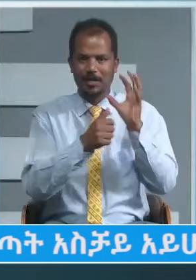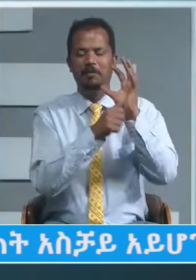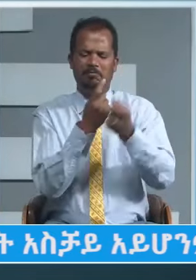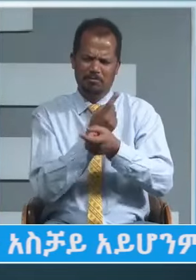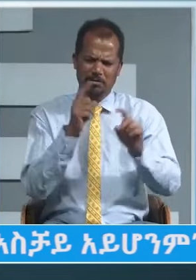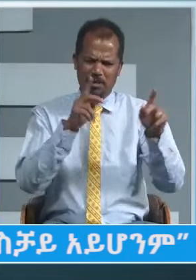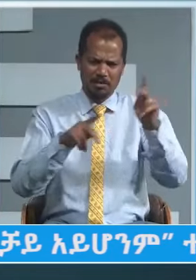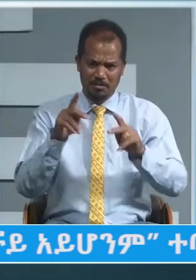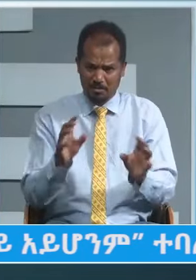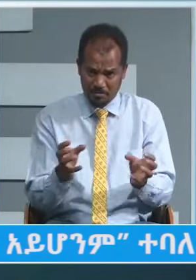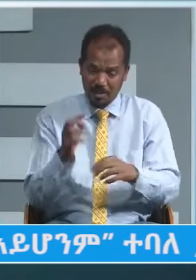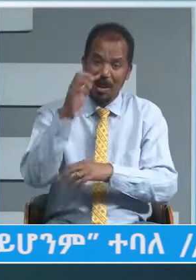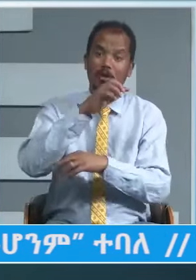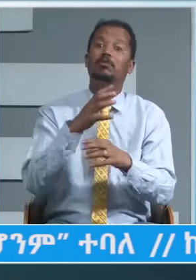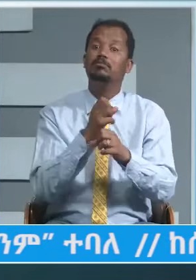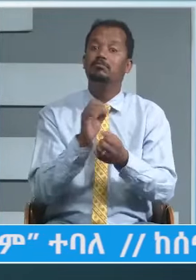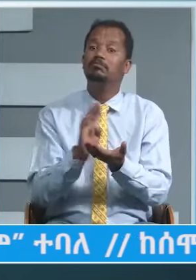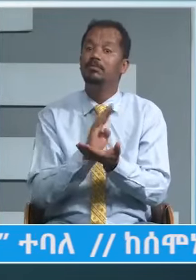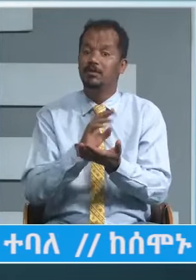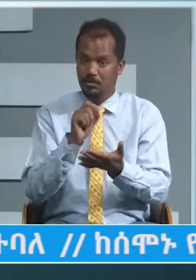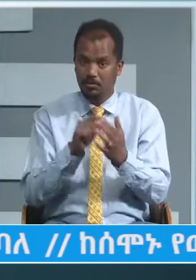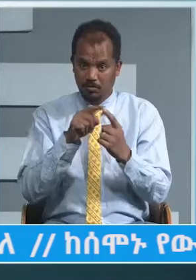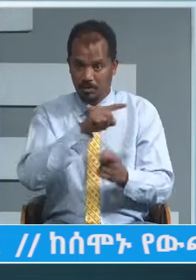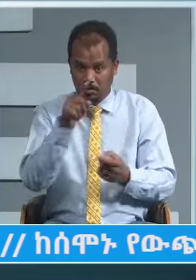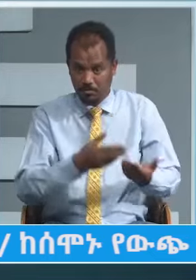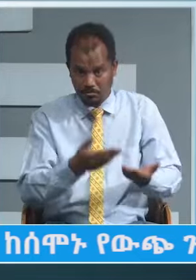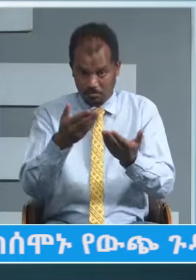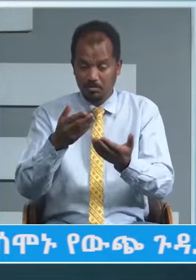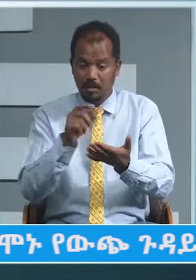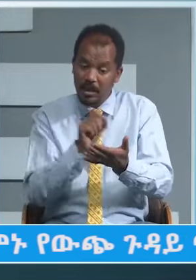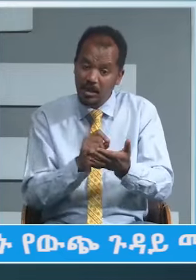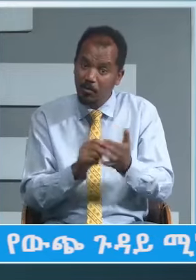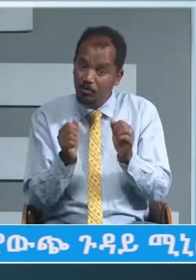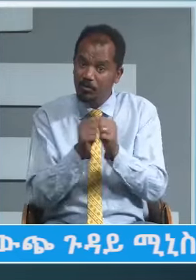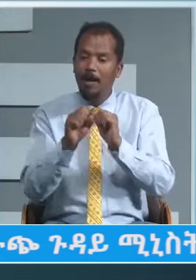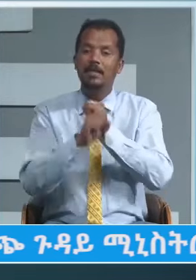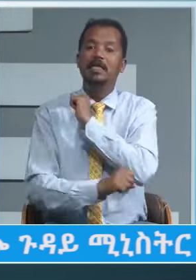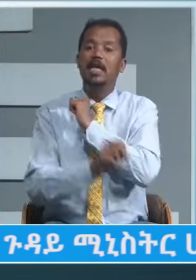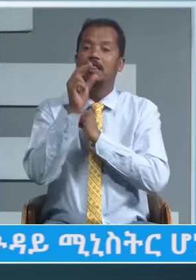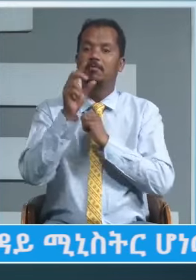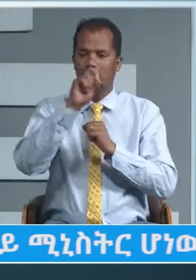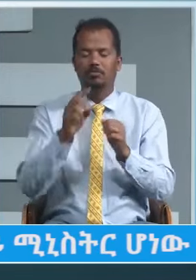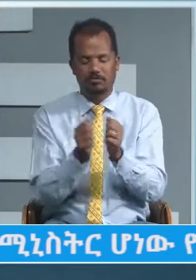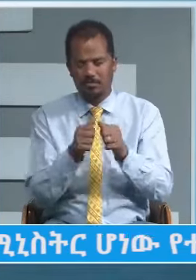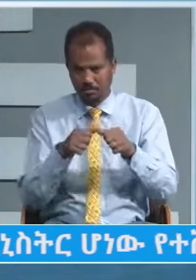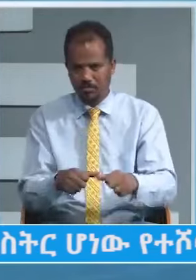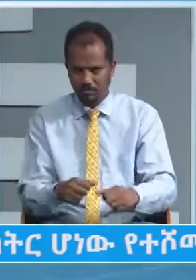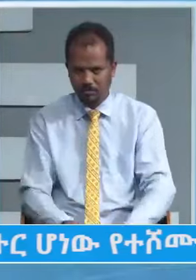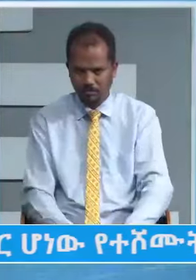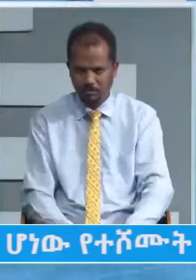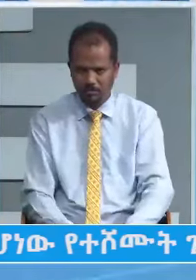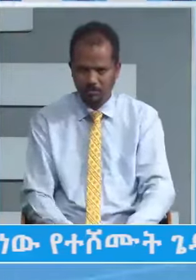ተመልካቾቻችን፣ ከኢሳት ነጻ የህዝብ ሚዲያ ለዕለቱ ያዝናቸውን ቢዝነስ ዘገባዎች ወደ እናንተ አደርሳለሁ። ከዘገባዎቹ ጋር መሰረት ባዩ ነኝ። አብራችሁን ቆዩ።